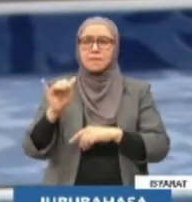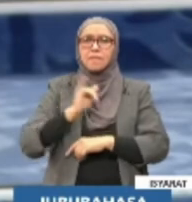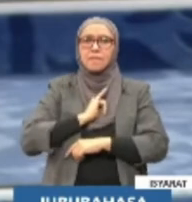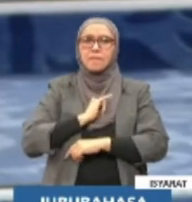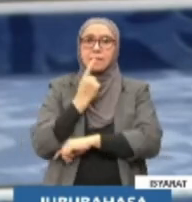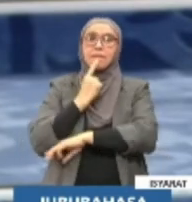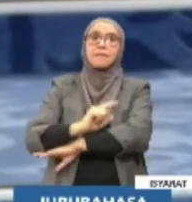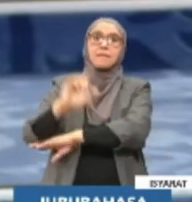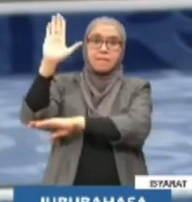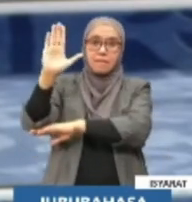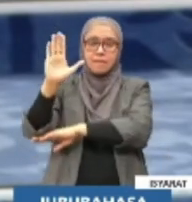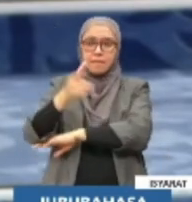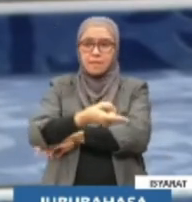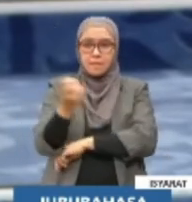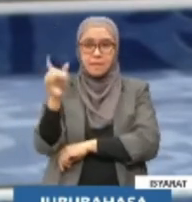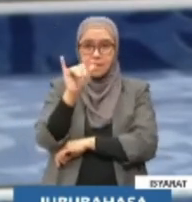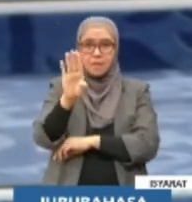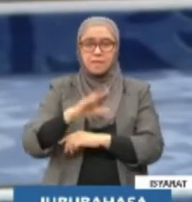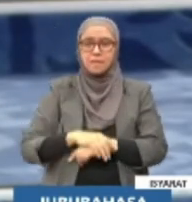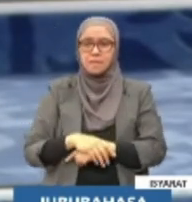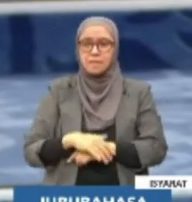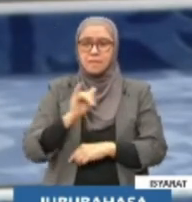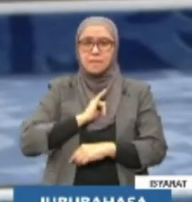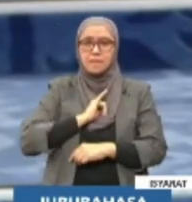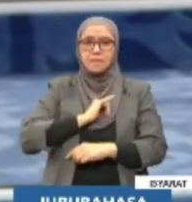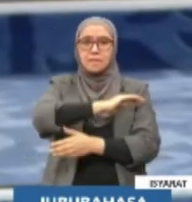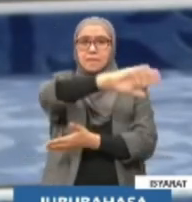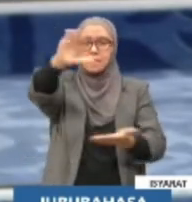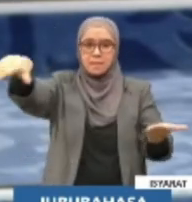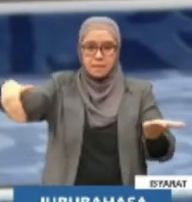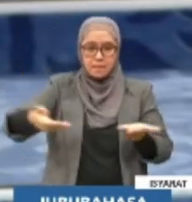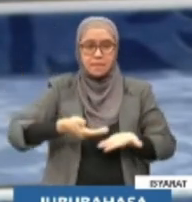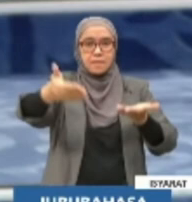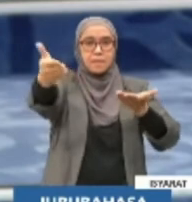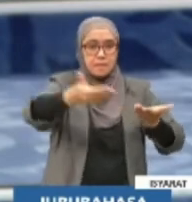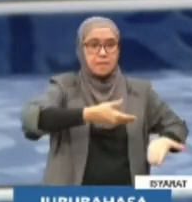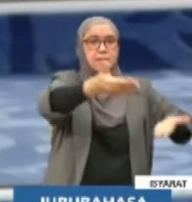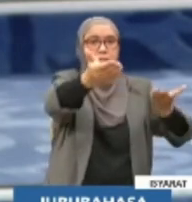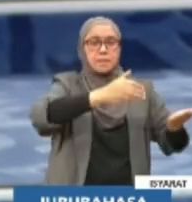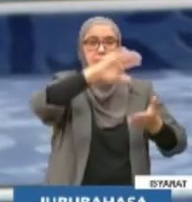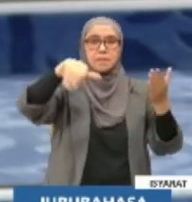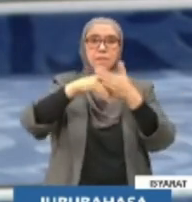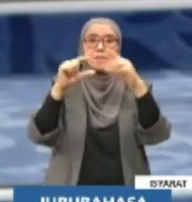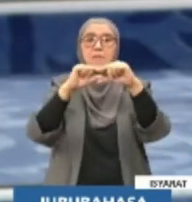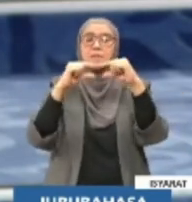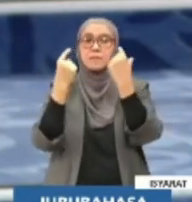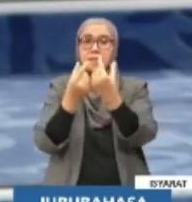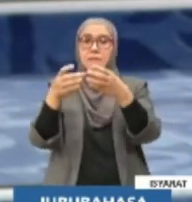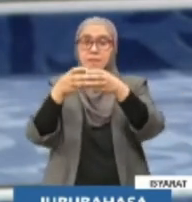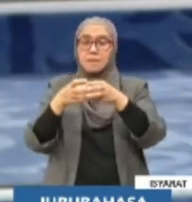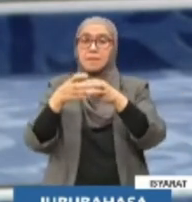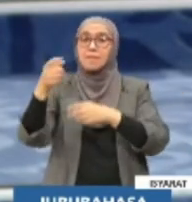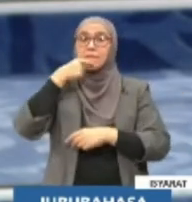dan hormat saya akan jemput semua agensi-agensi yang Borma sebut tadi yaitu